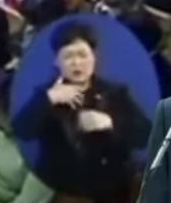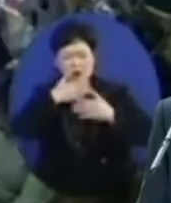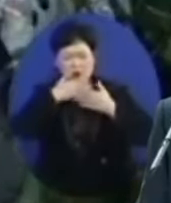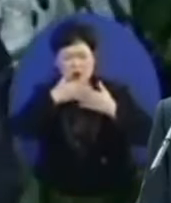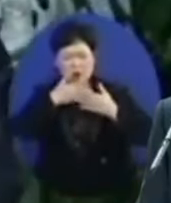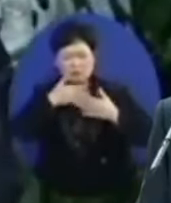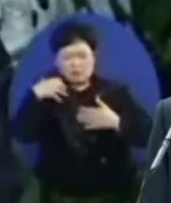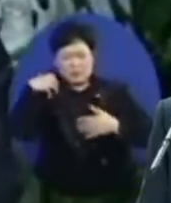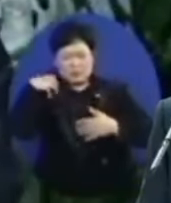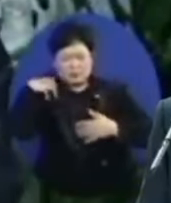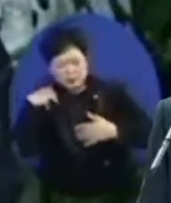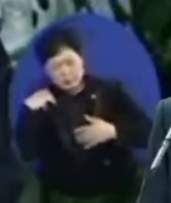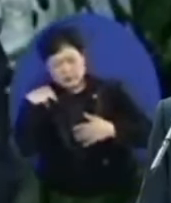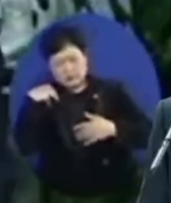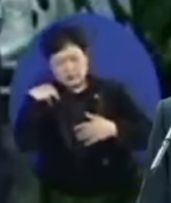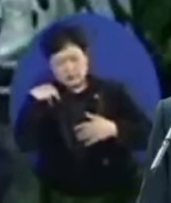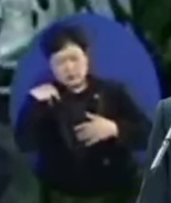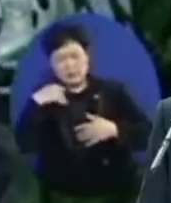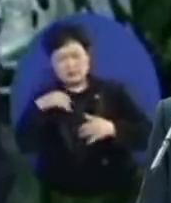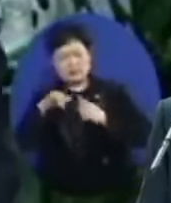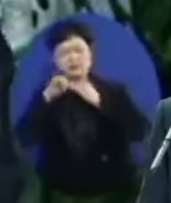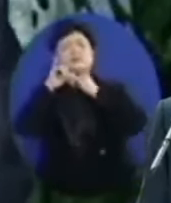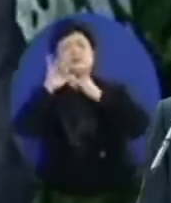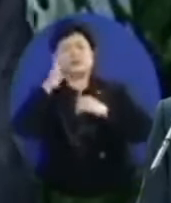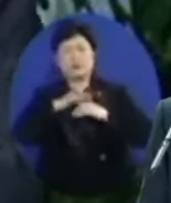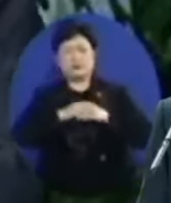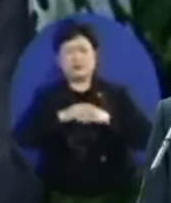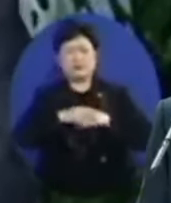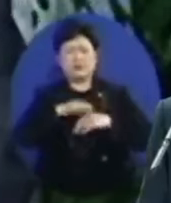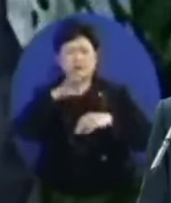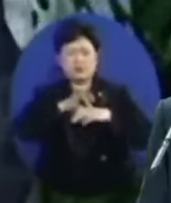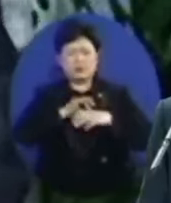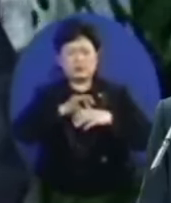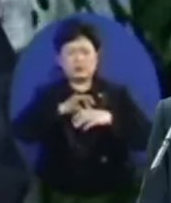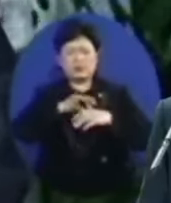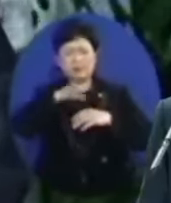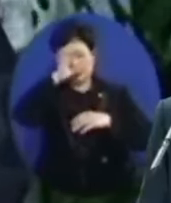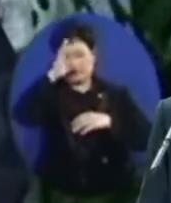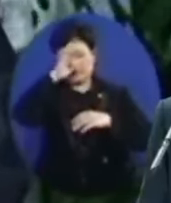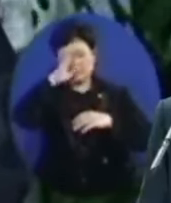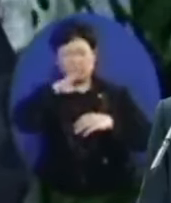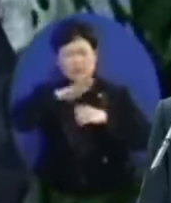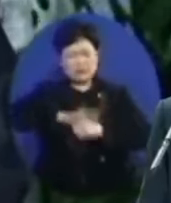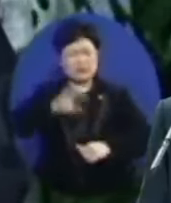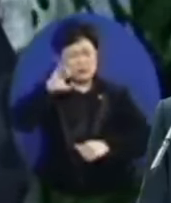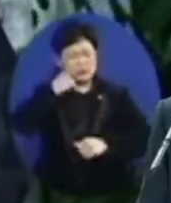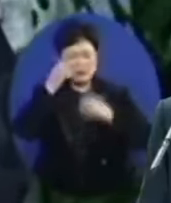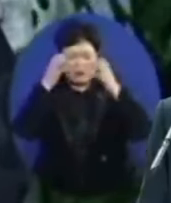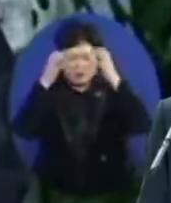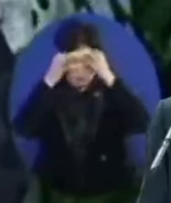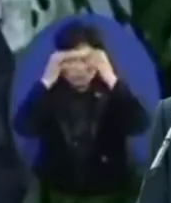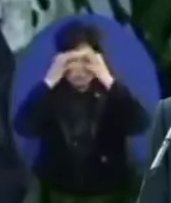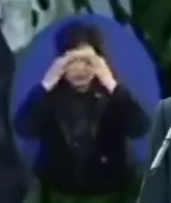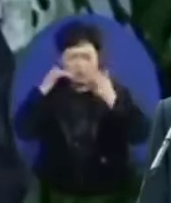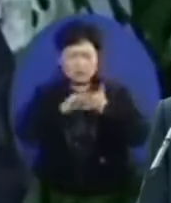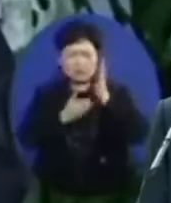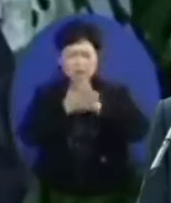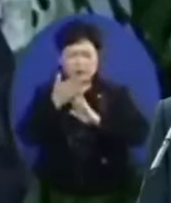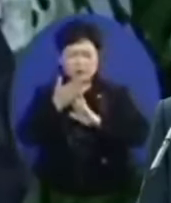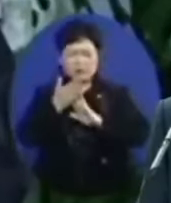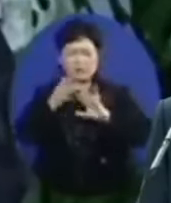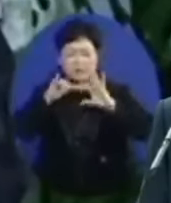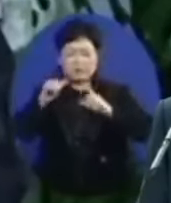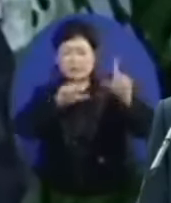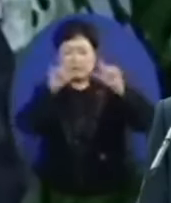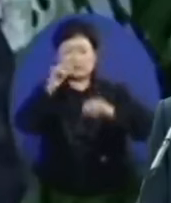스스로 목숨을 끊는 사람도 많고 육체적인 짐도 너무 무거워서 견딜 수가 없고 고통이 한없이 많은 세상에 살고 있는